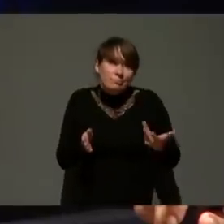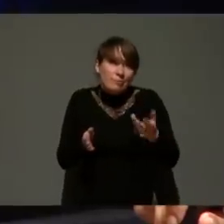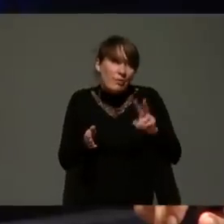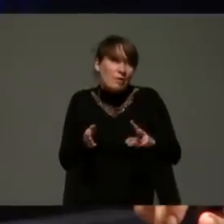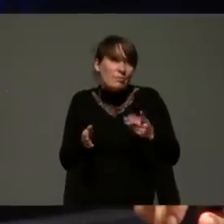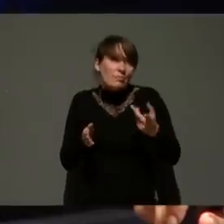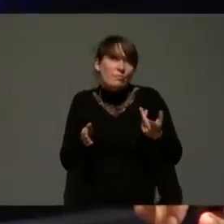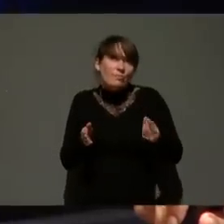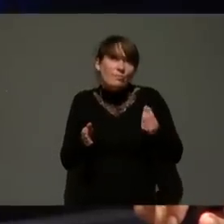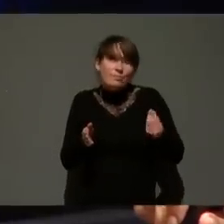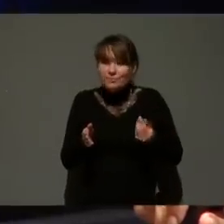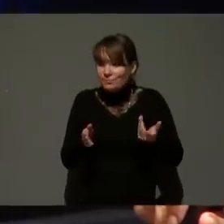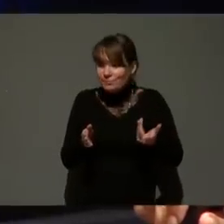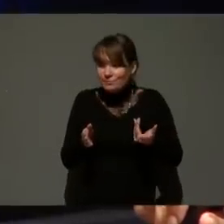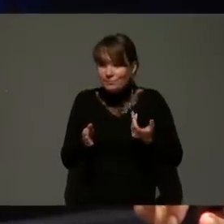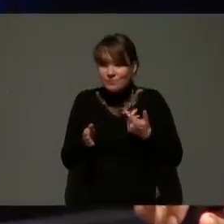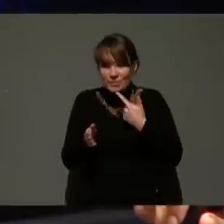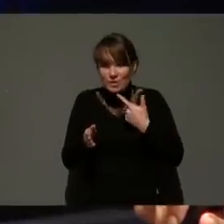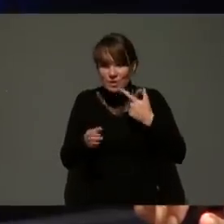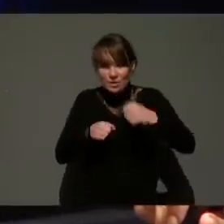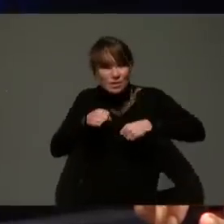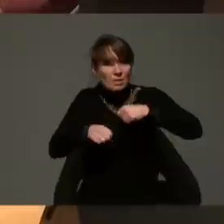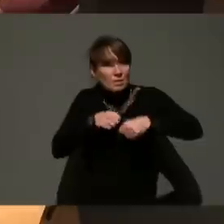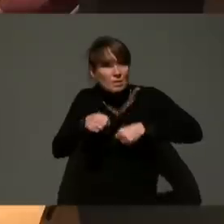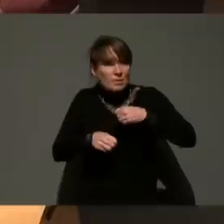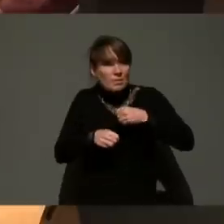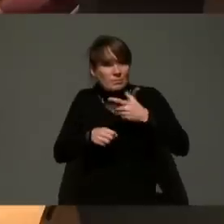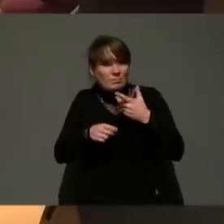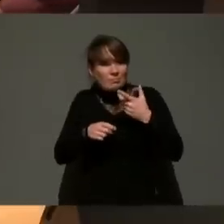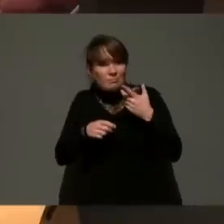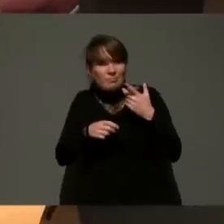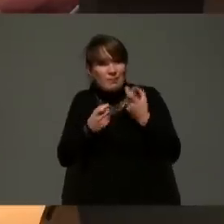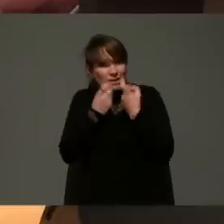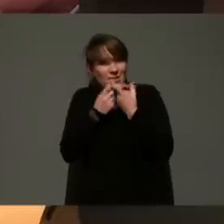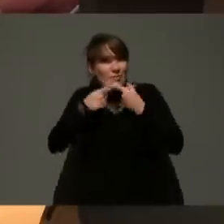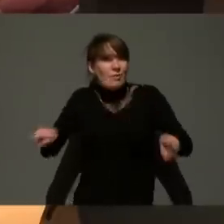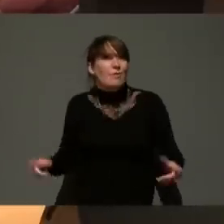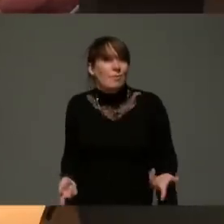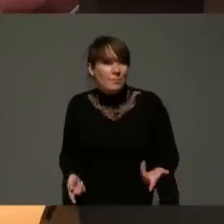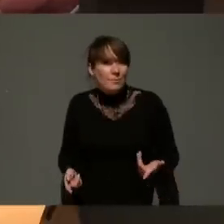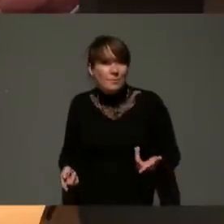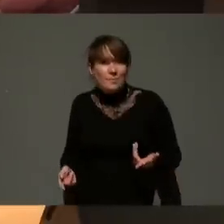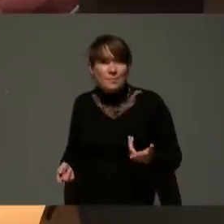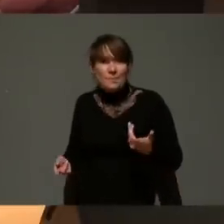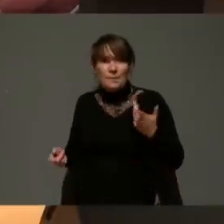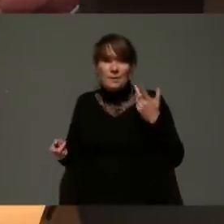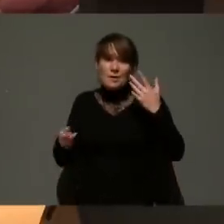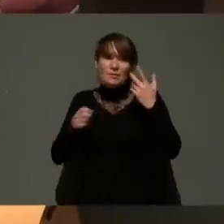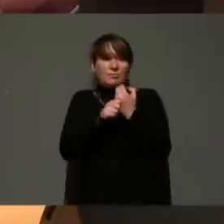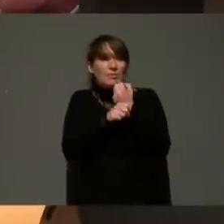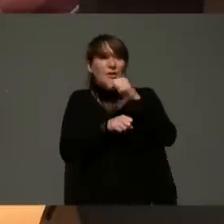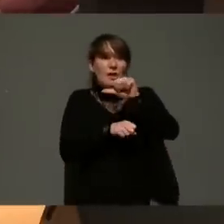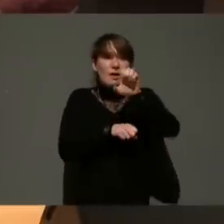dire, beaucoup de travail aérobie aussi. Je voulais une précision. Pour lequel je suis limité en travail